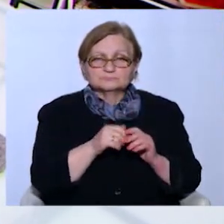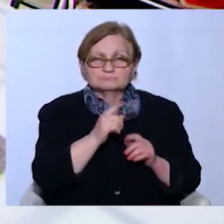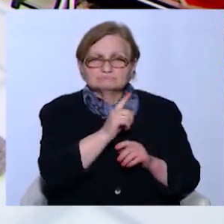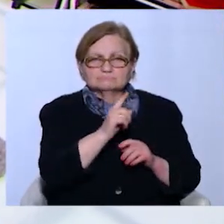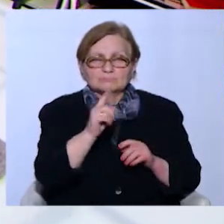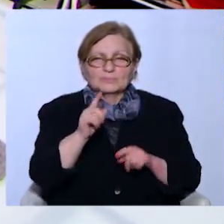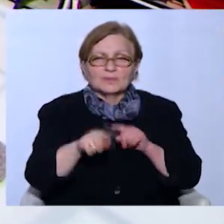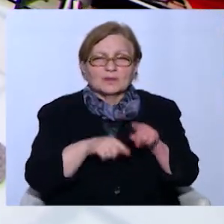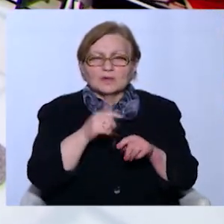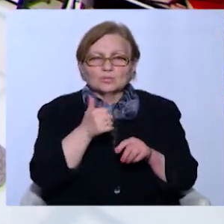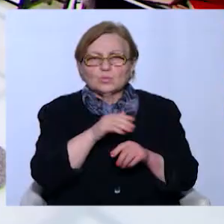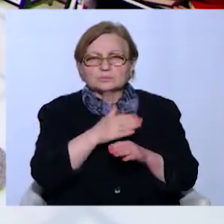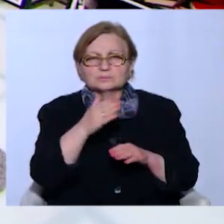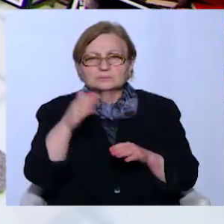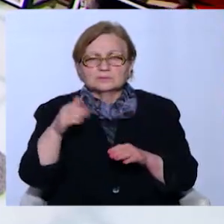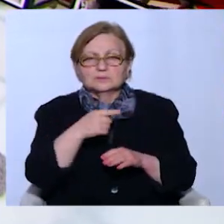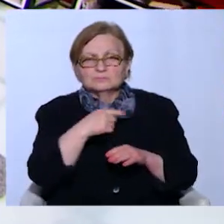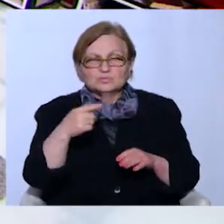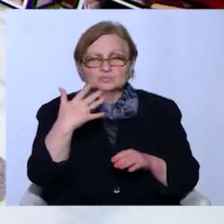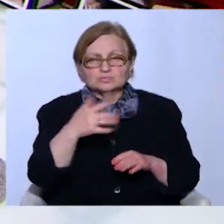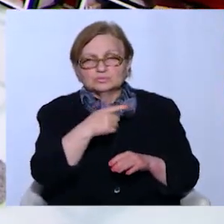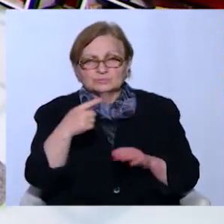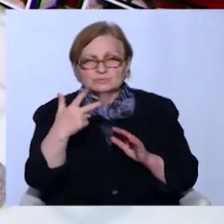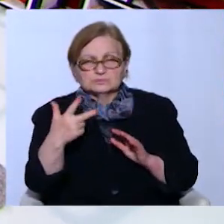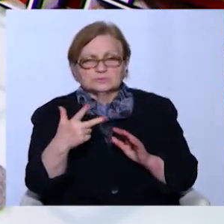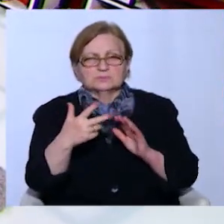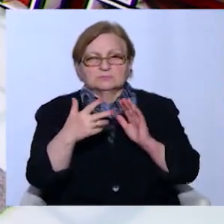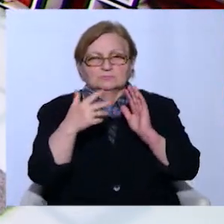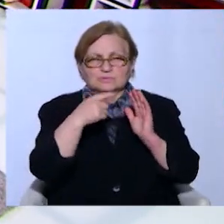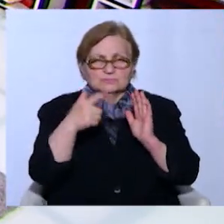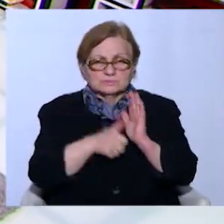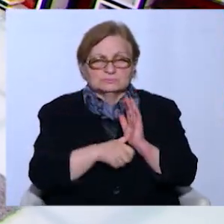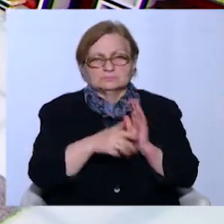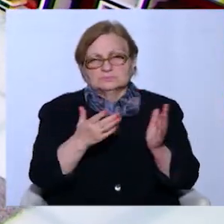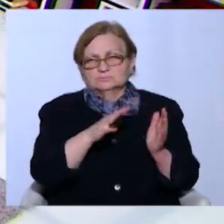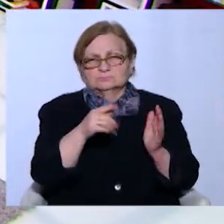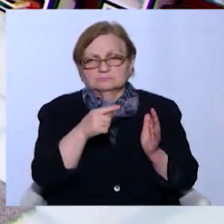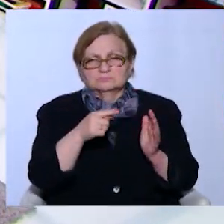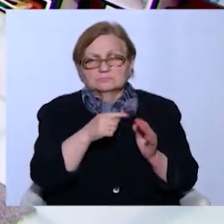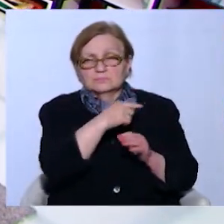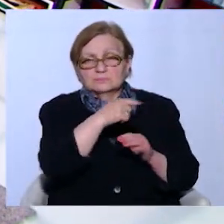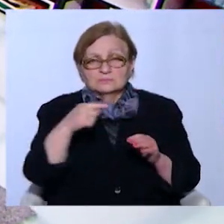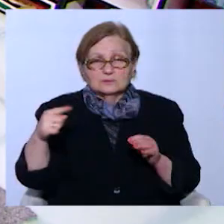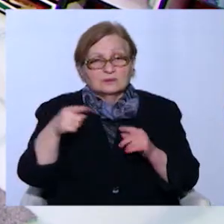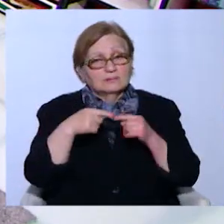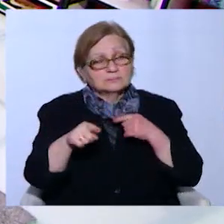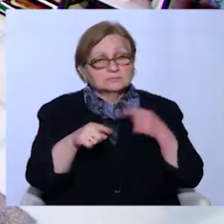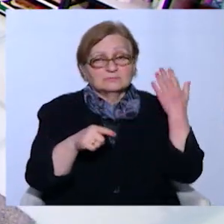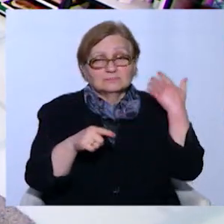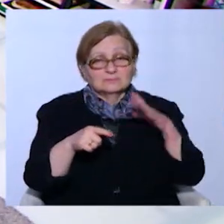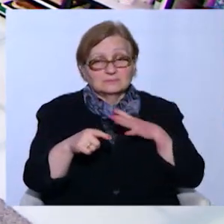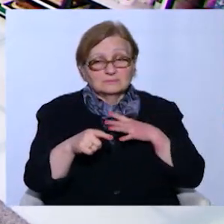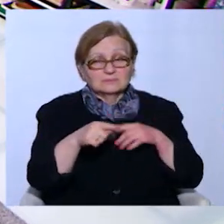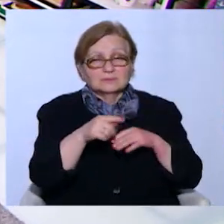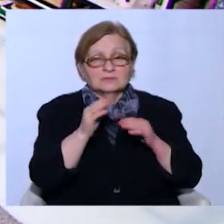Თითოეული ნაბიჯი შემთხვევაში არის მინუს 5 მინუს 3 მინუს 1 1 3. Წრფივი ფუნქციისგან განსხვავებით აქ